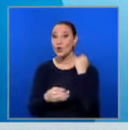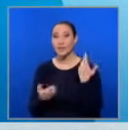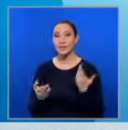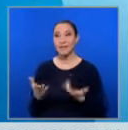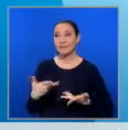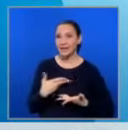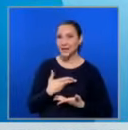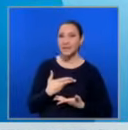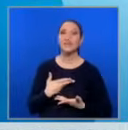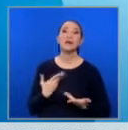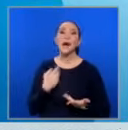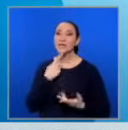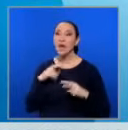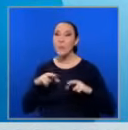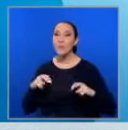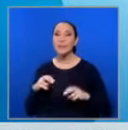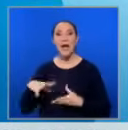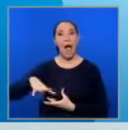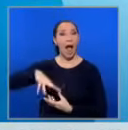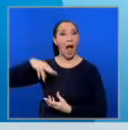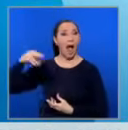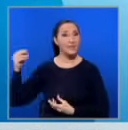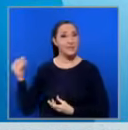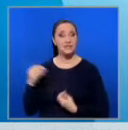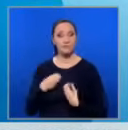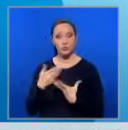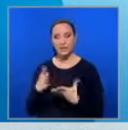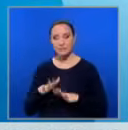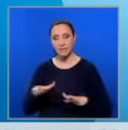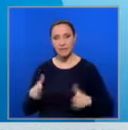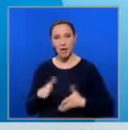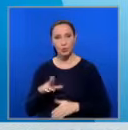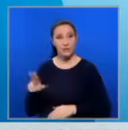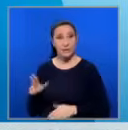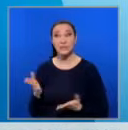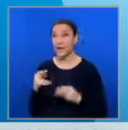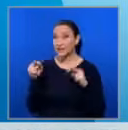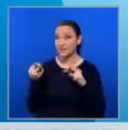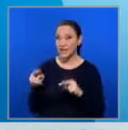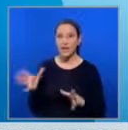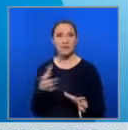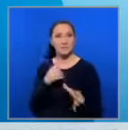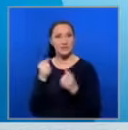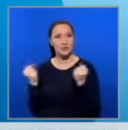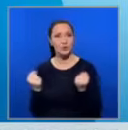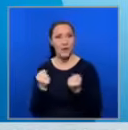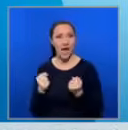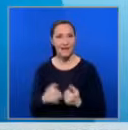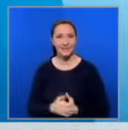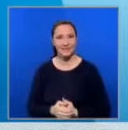за любопитната катерица, но и вдъхновяваща за децата и родителите, станали свидетели на спасителната акция.